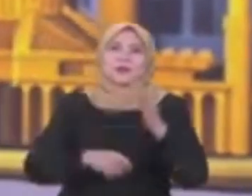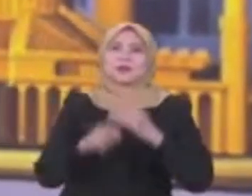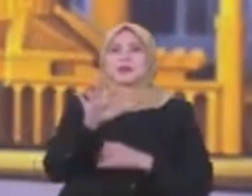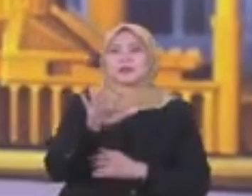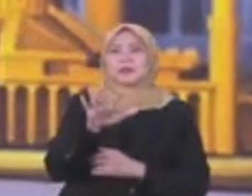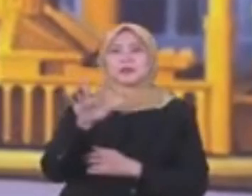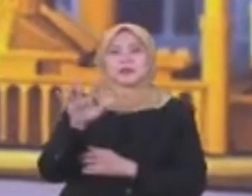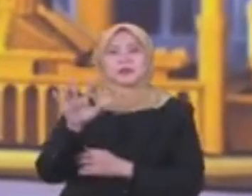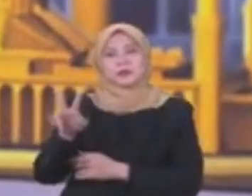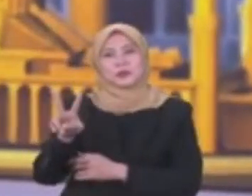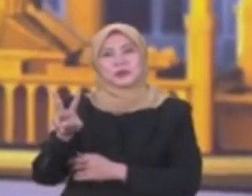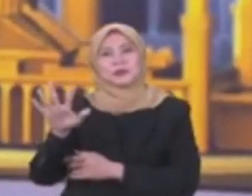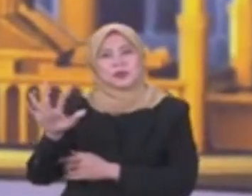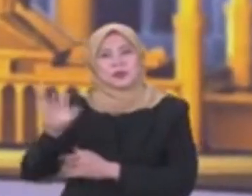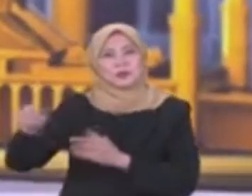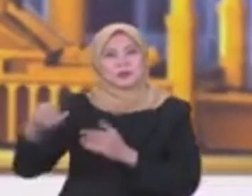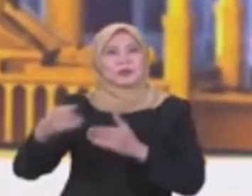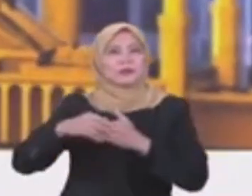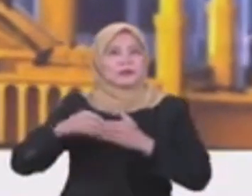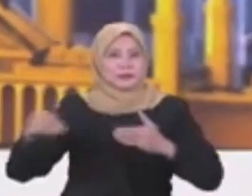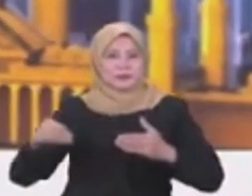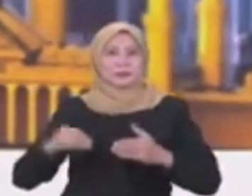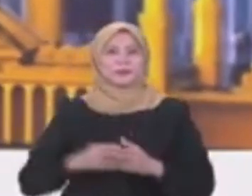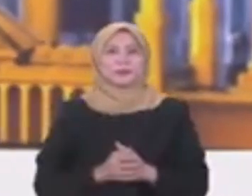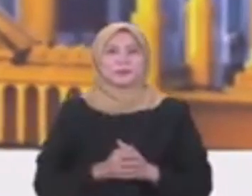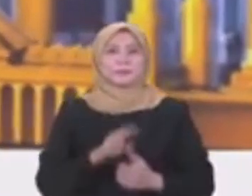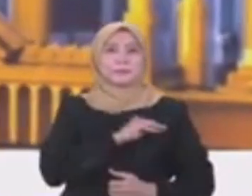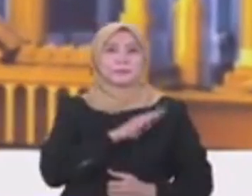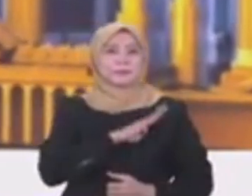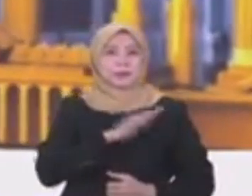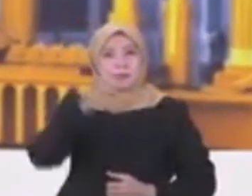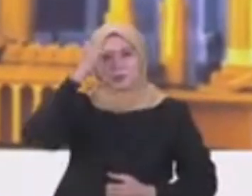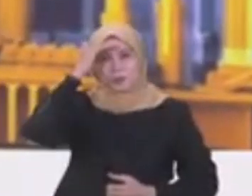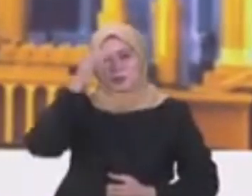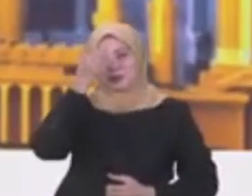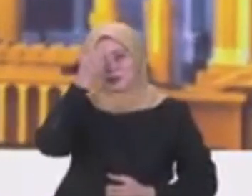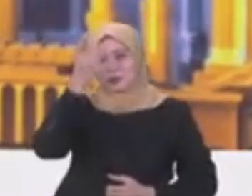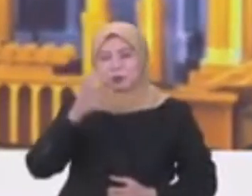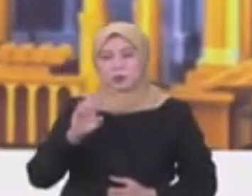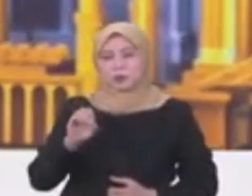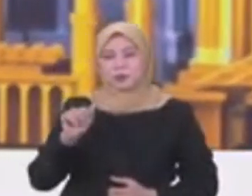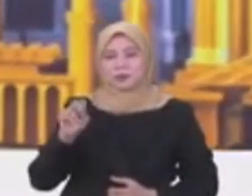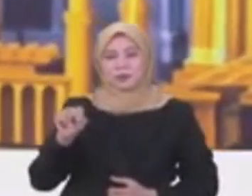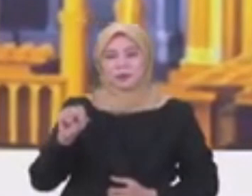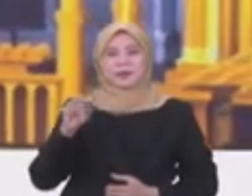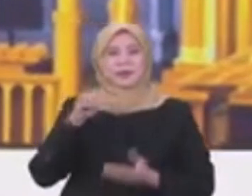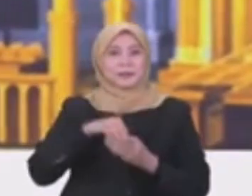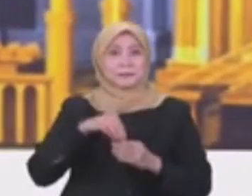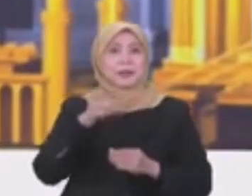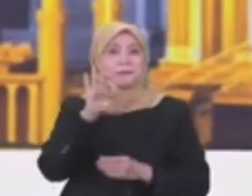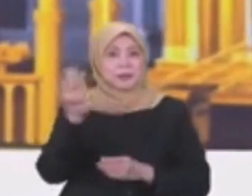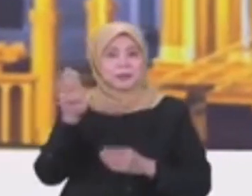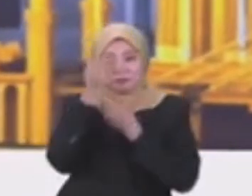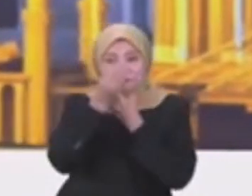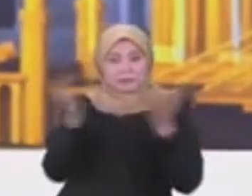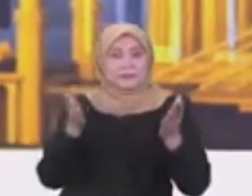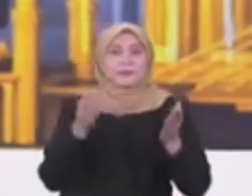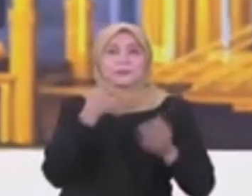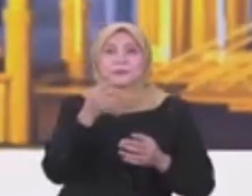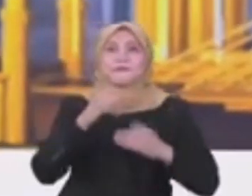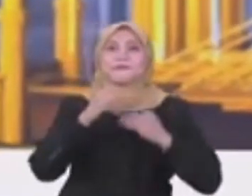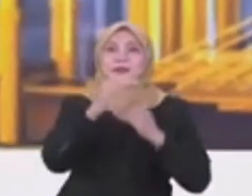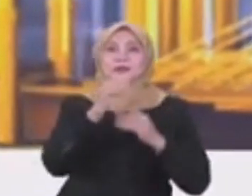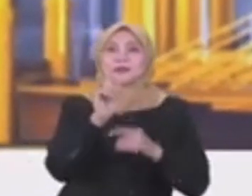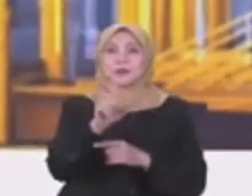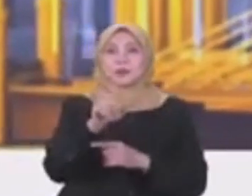525 puluhan 3300000 besar Johor Dato onn Hafidz Ghazi di Facebooknya berkata fasa